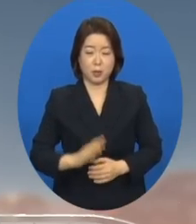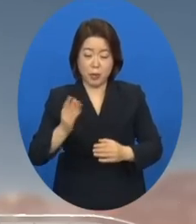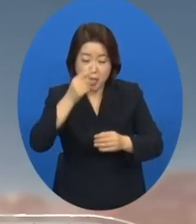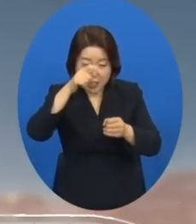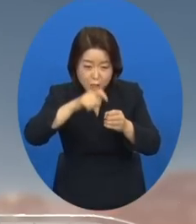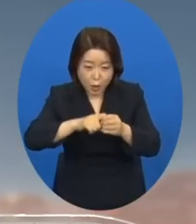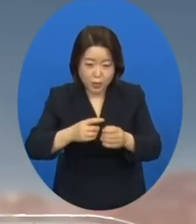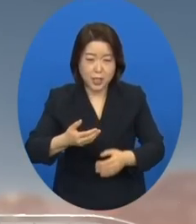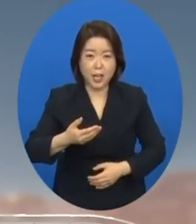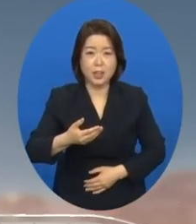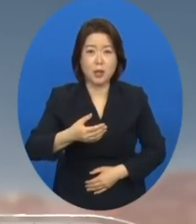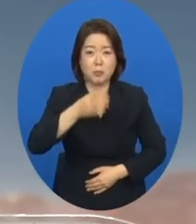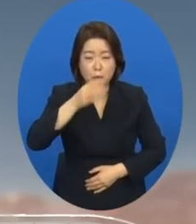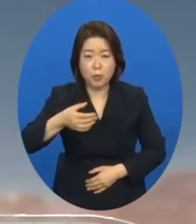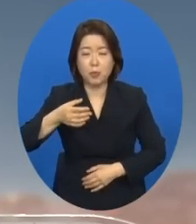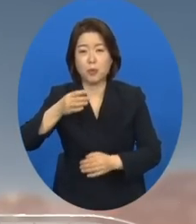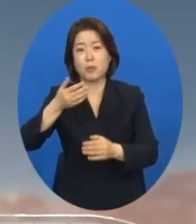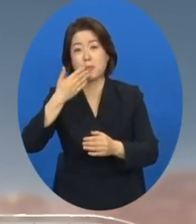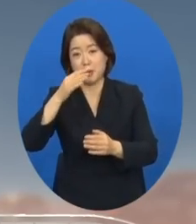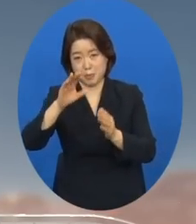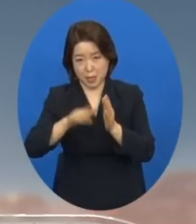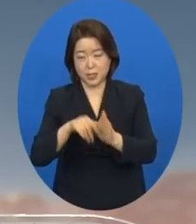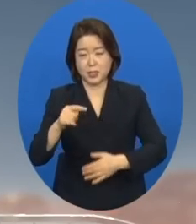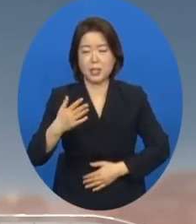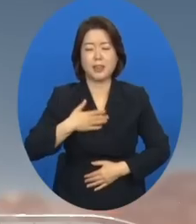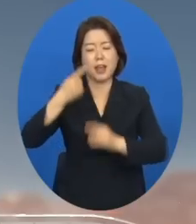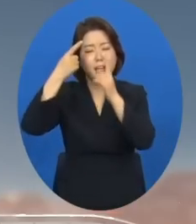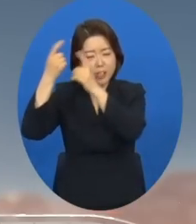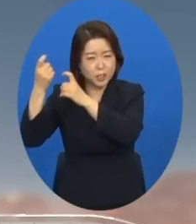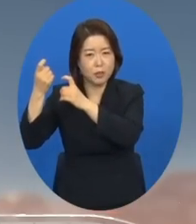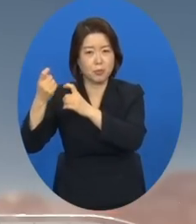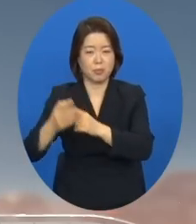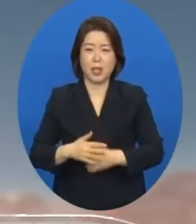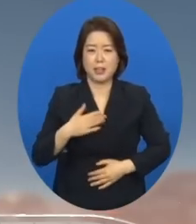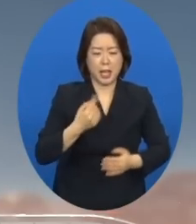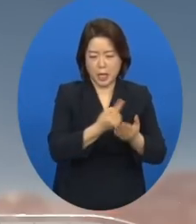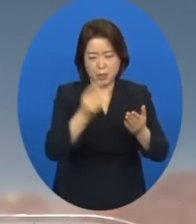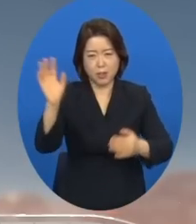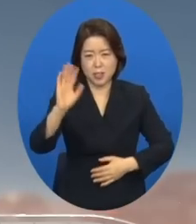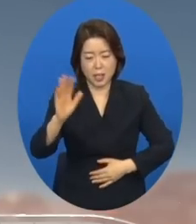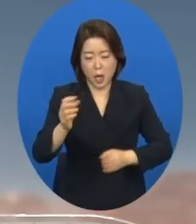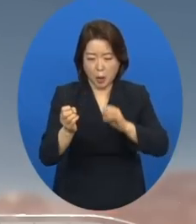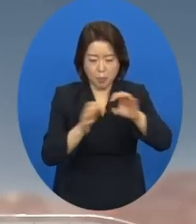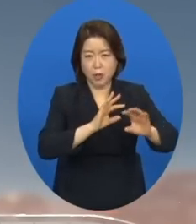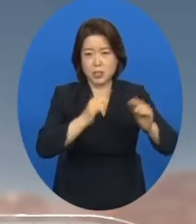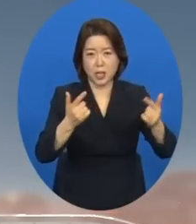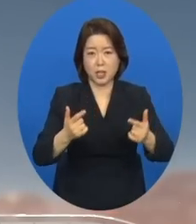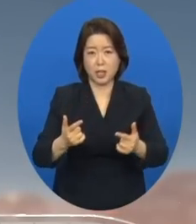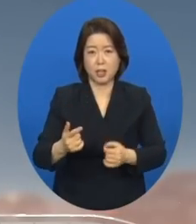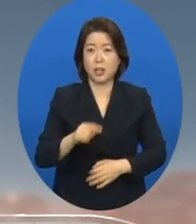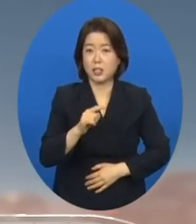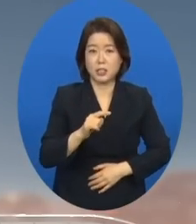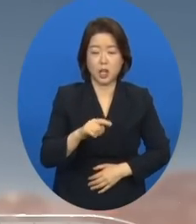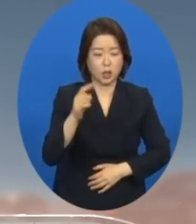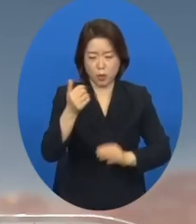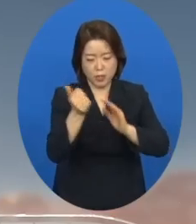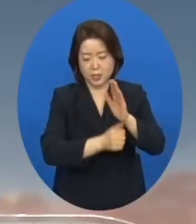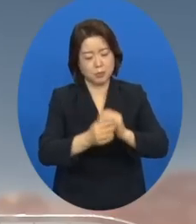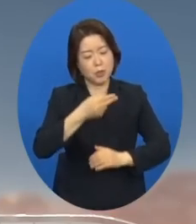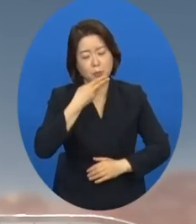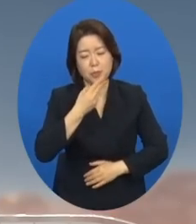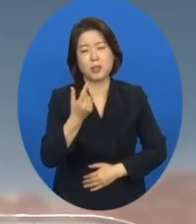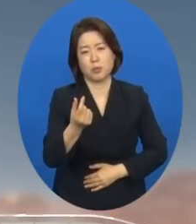때마다 나를 기억하라 내가 너를 떠나지 않을 거야 버리지 않을 거야이 버리지 않겠다 다른 표현은 넌 실패하지